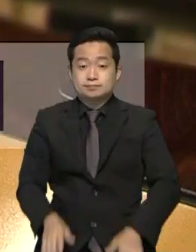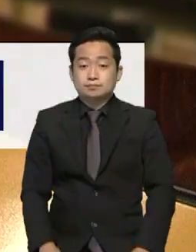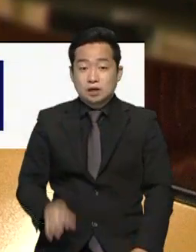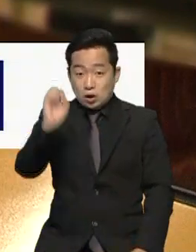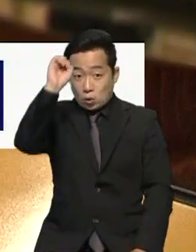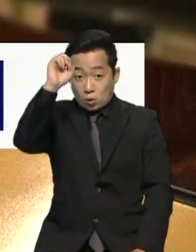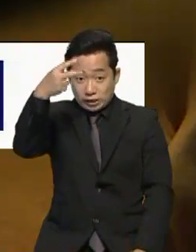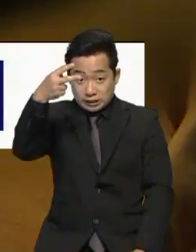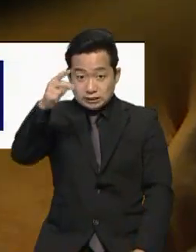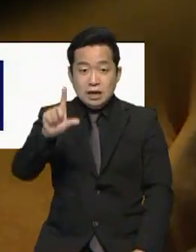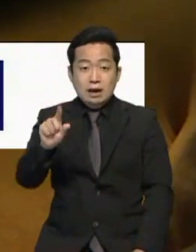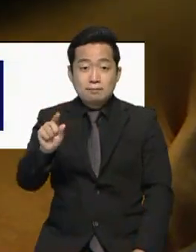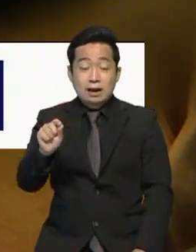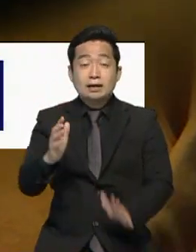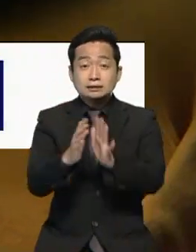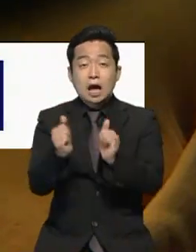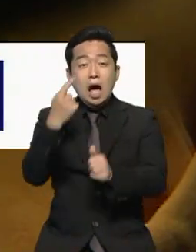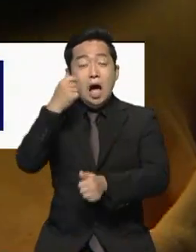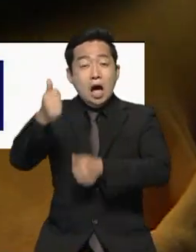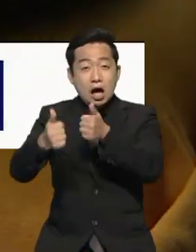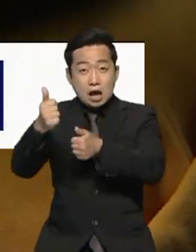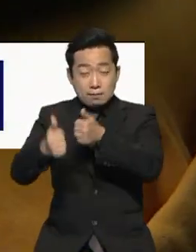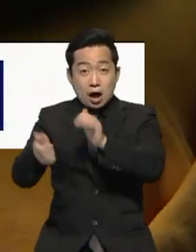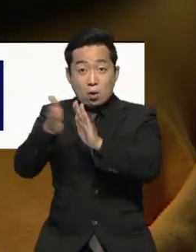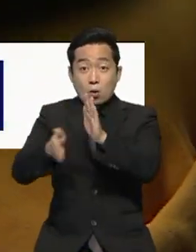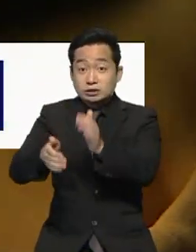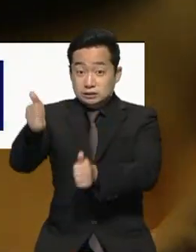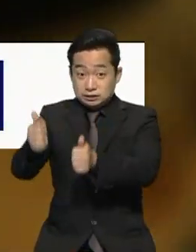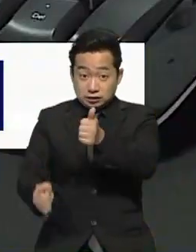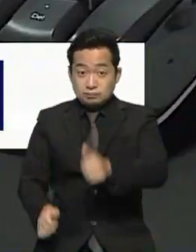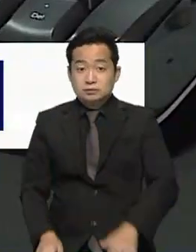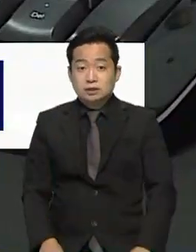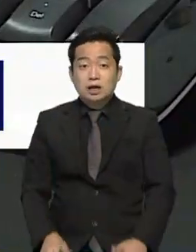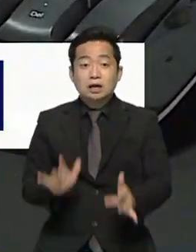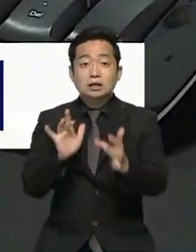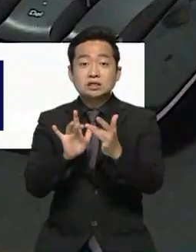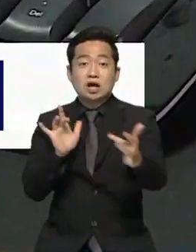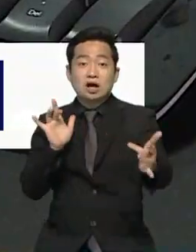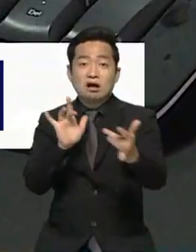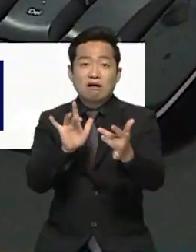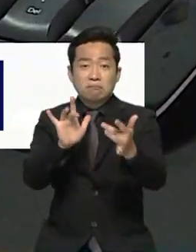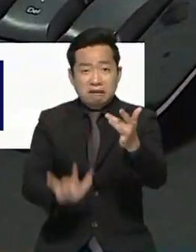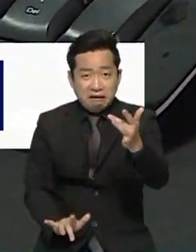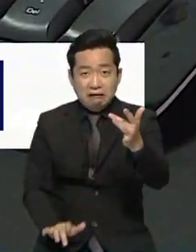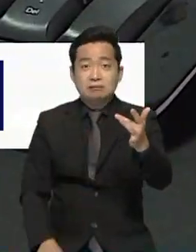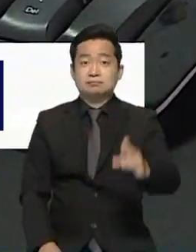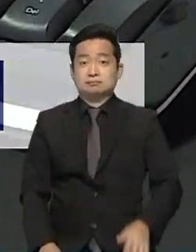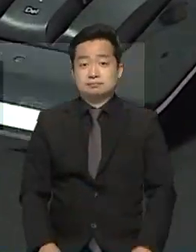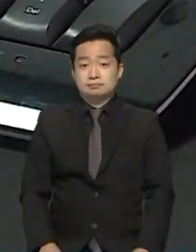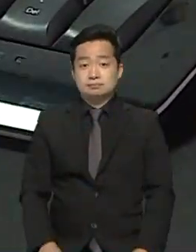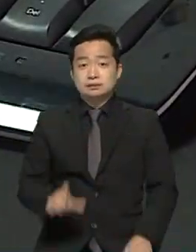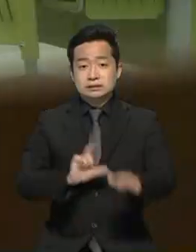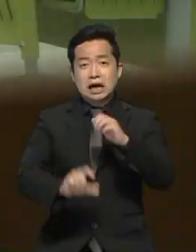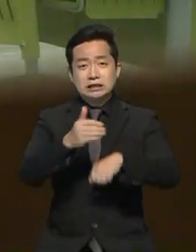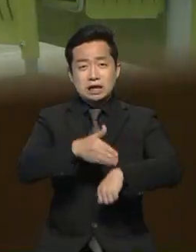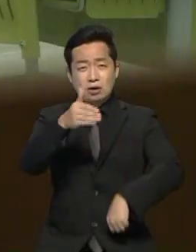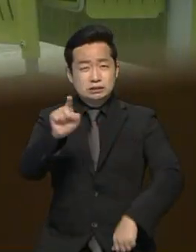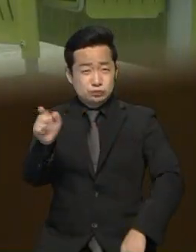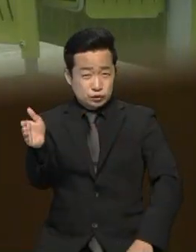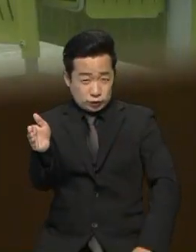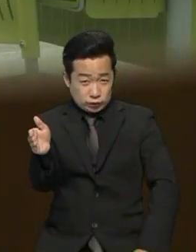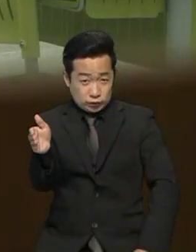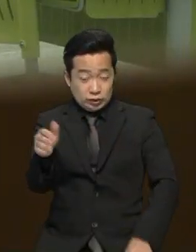고2 학생 만여 명을 대상으로 한 첫 공식 시험에서 접속 장애가 발생했습니다. 오전 9시